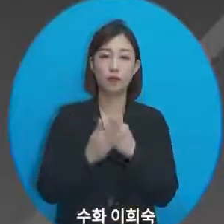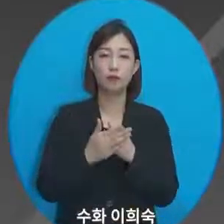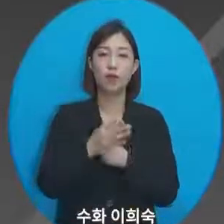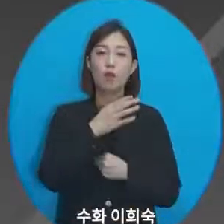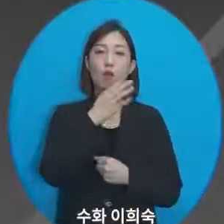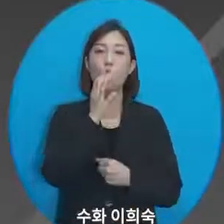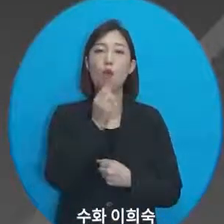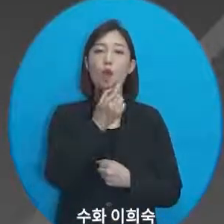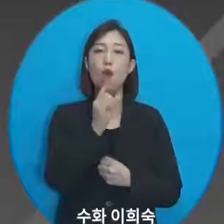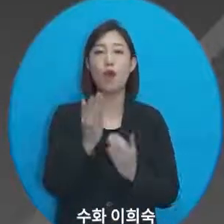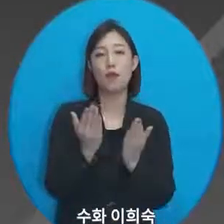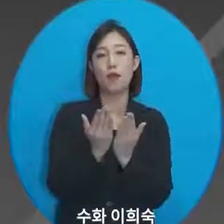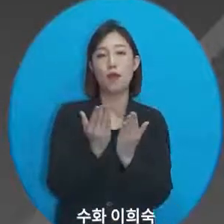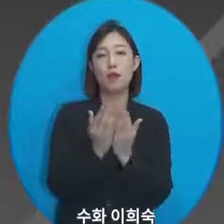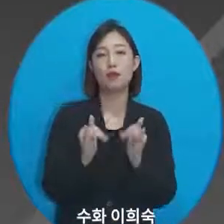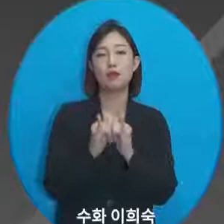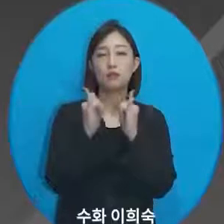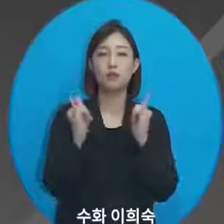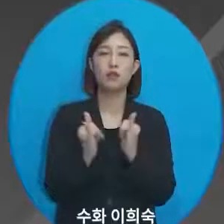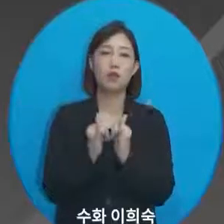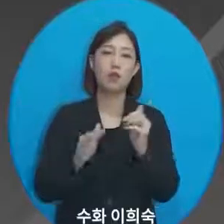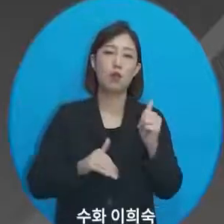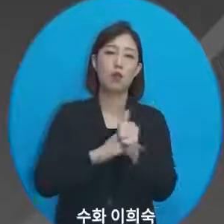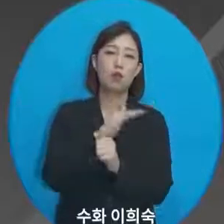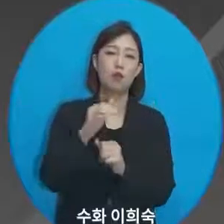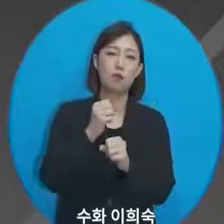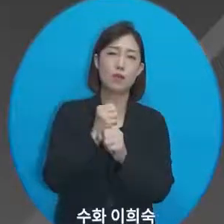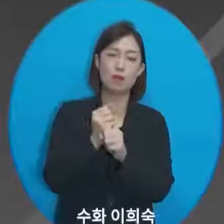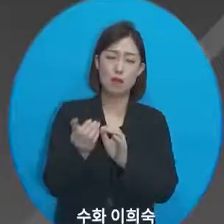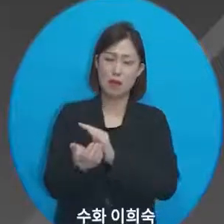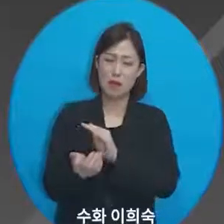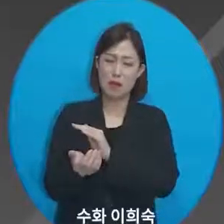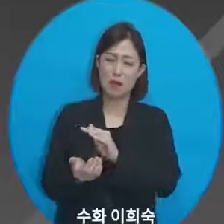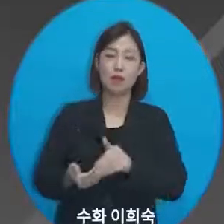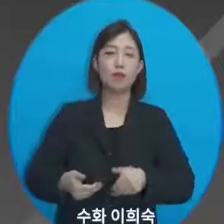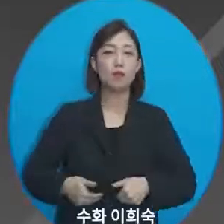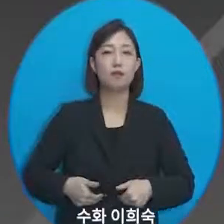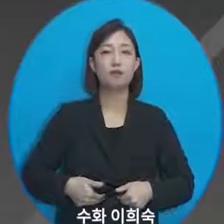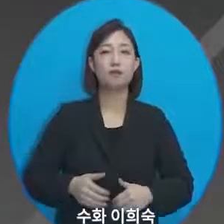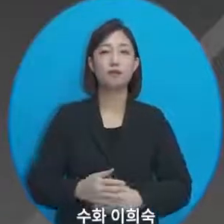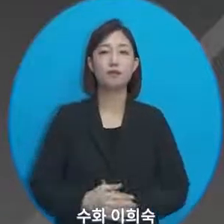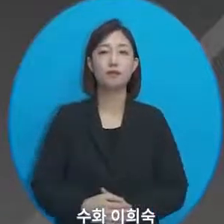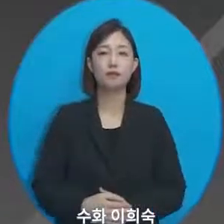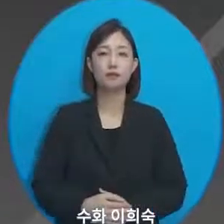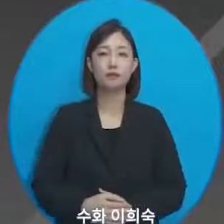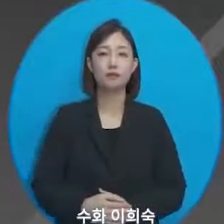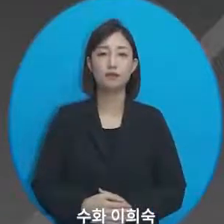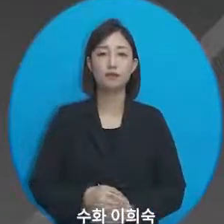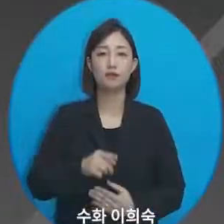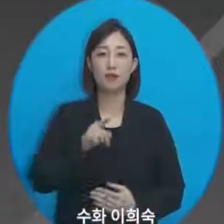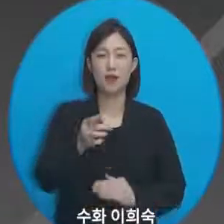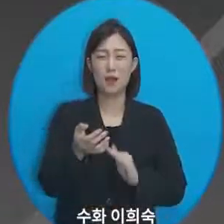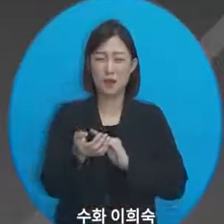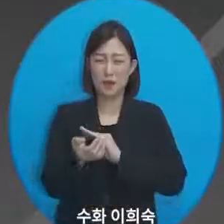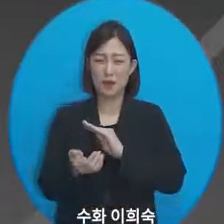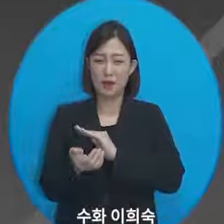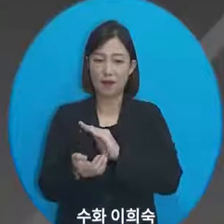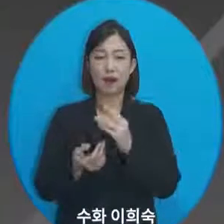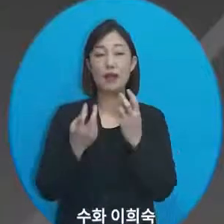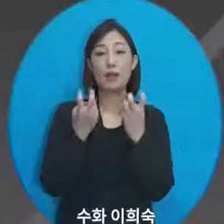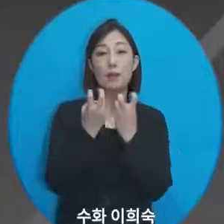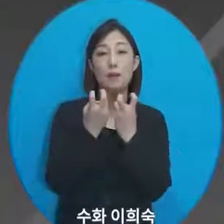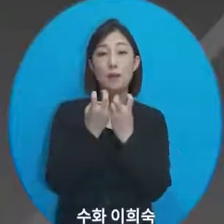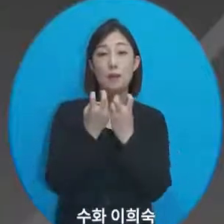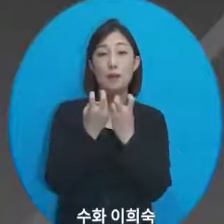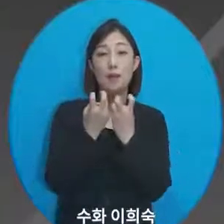대응하는 사회적 환경에 대한 대비가 굉장히 필요하다라고 말씀드릴 수가 있겠고 그러한 대비의 가장 큰